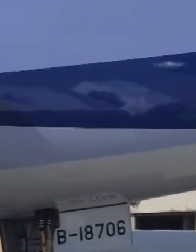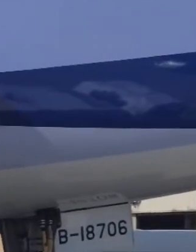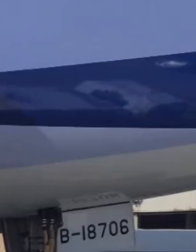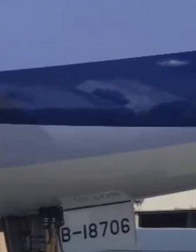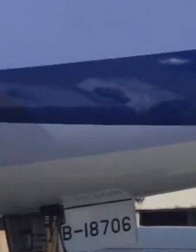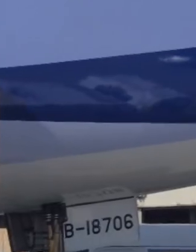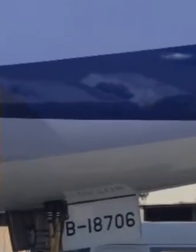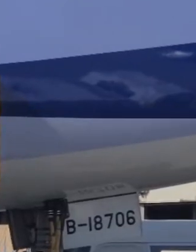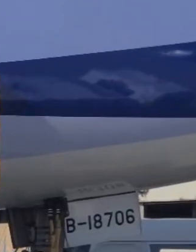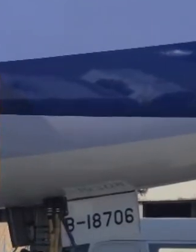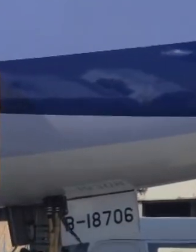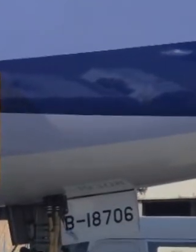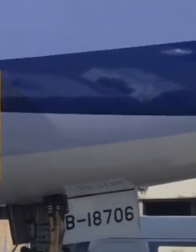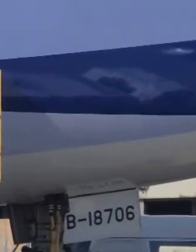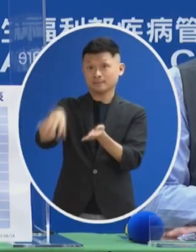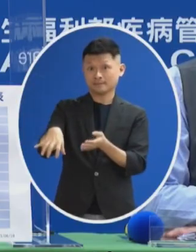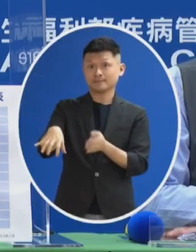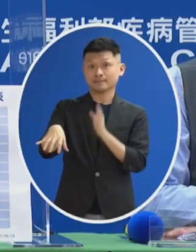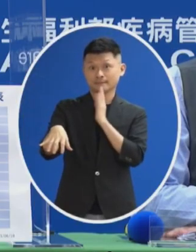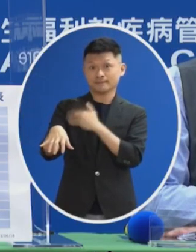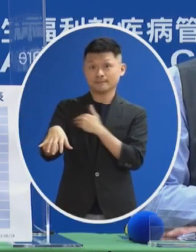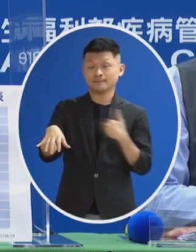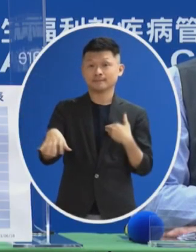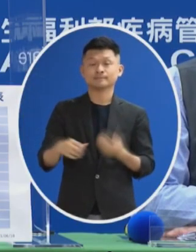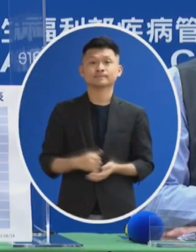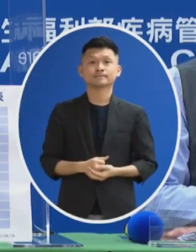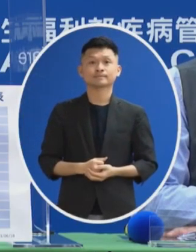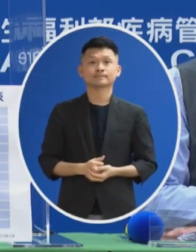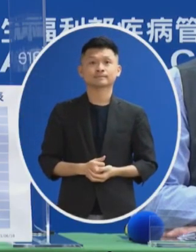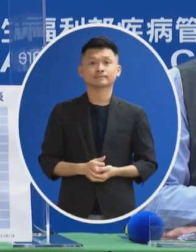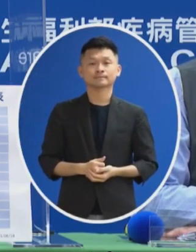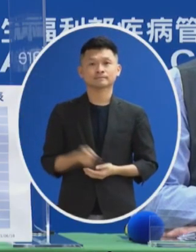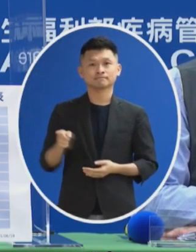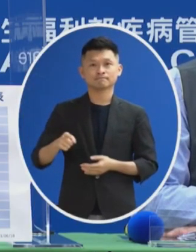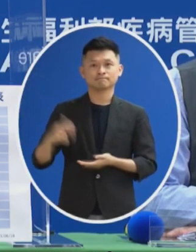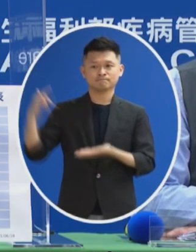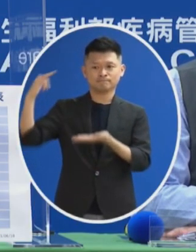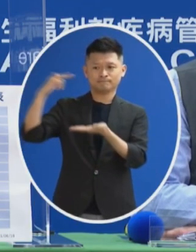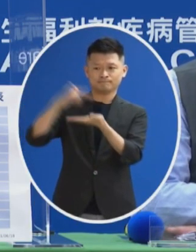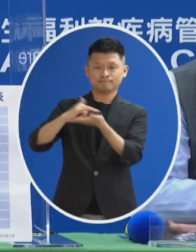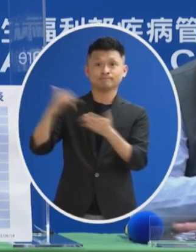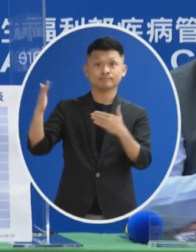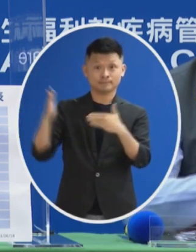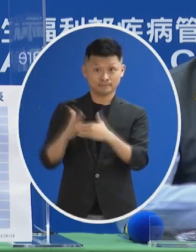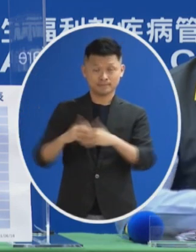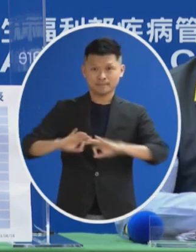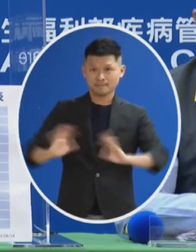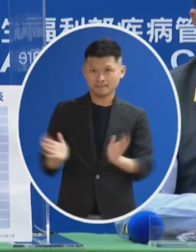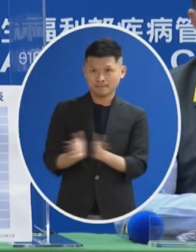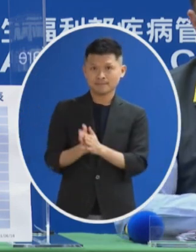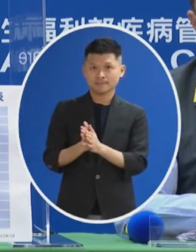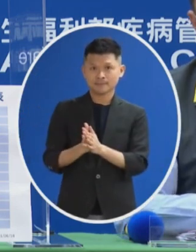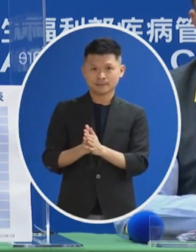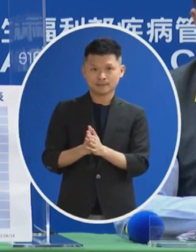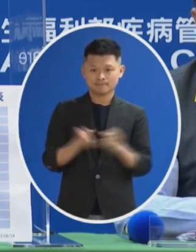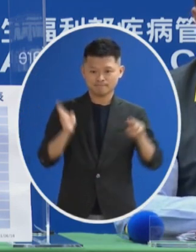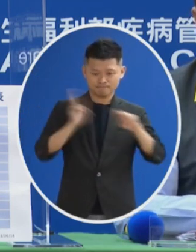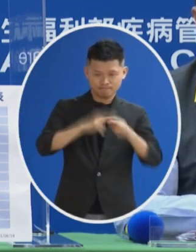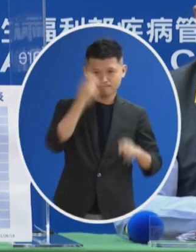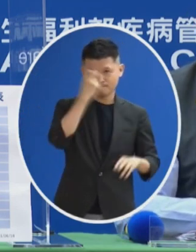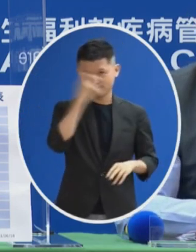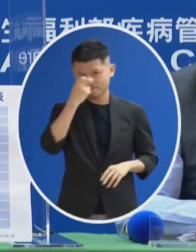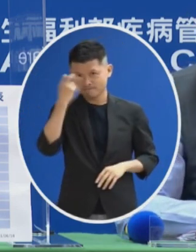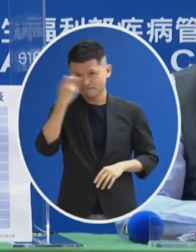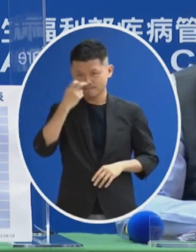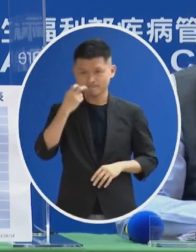就得展开相关的封签程序。 这一部分呢，我们大概马上到了以后，就开始展验我们的检验跟封